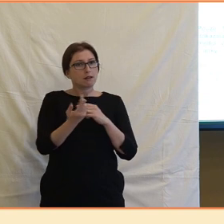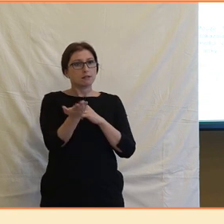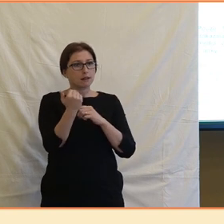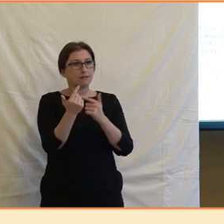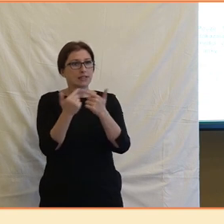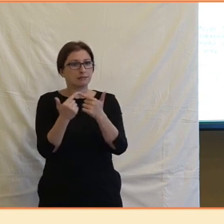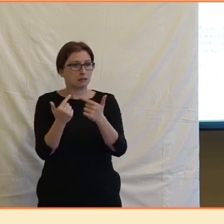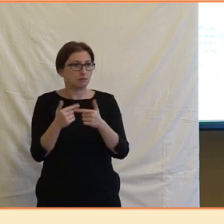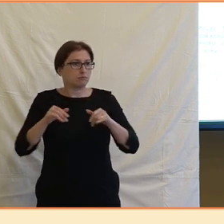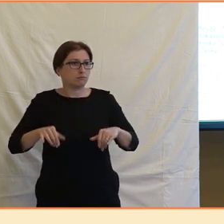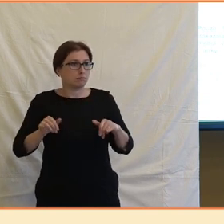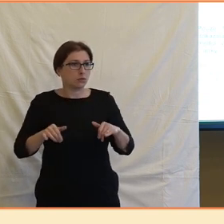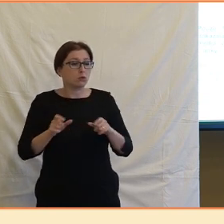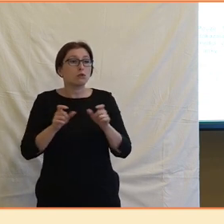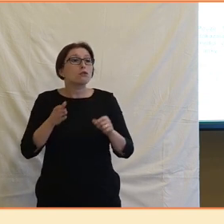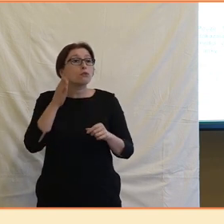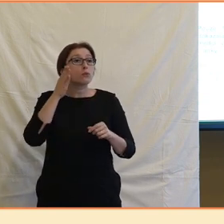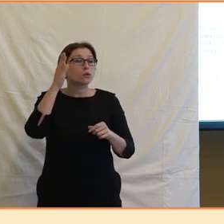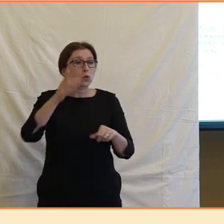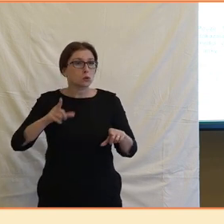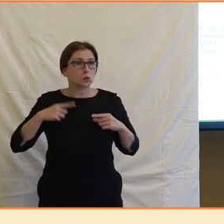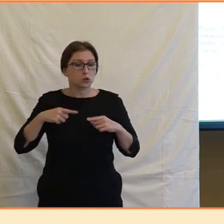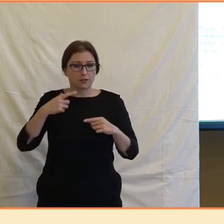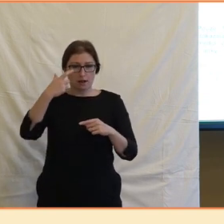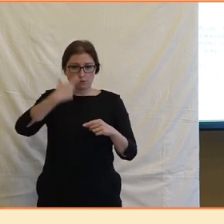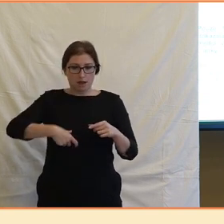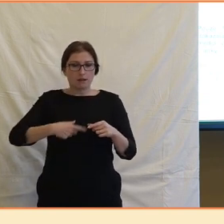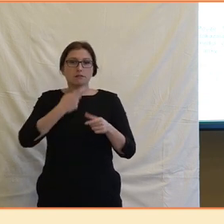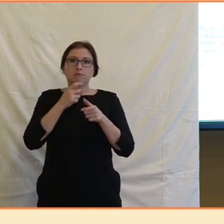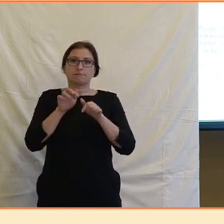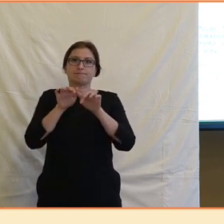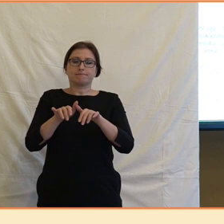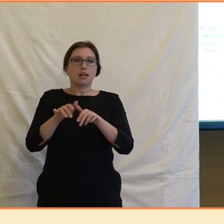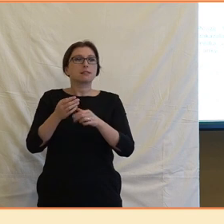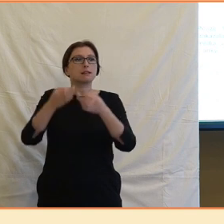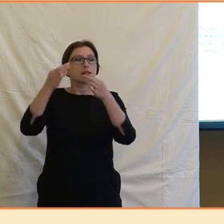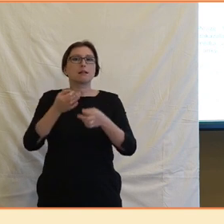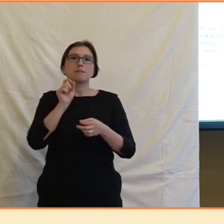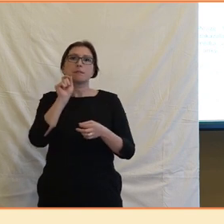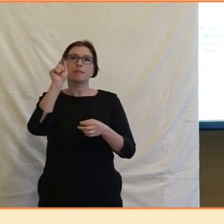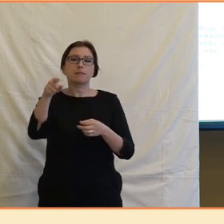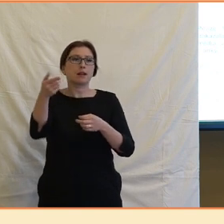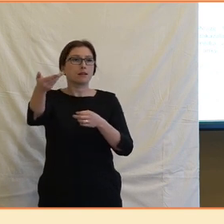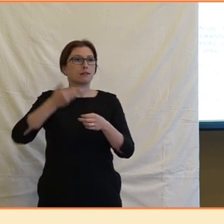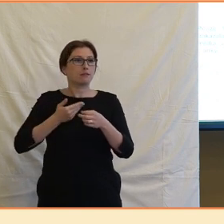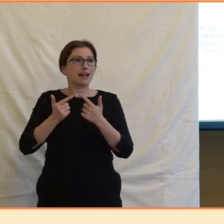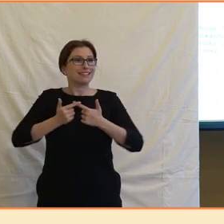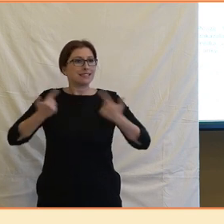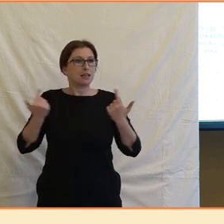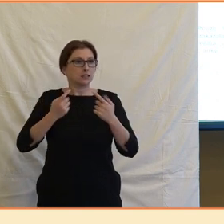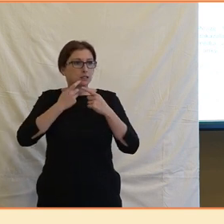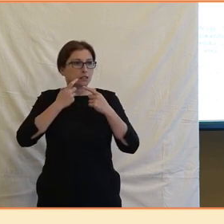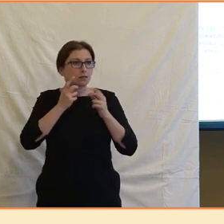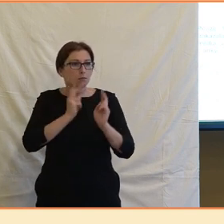dosáhnout. Protože uživatelé by do budoucna měli mít právo na to, aby jim jednoduchým, srozumitelným